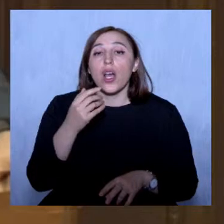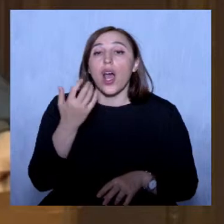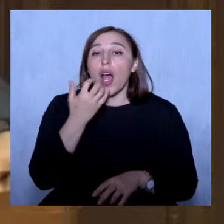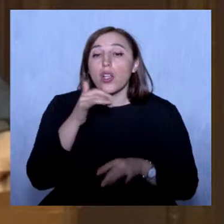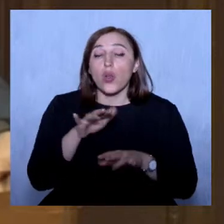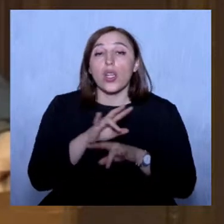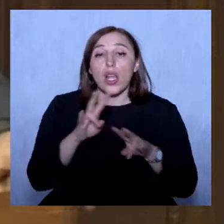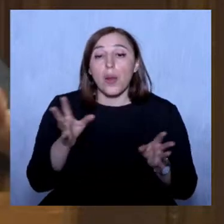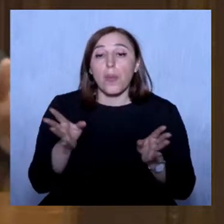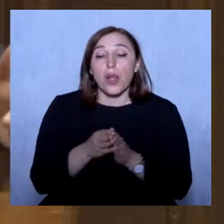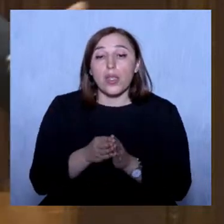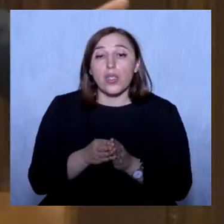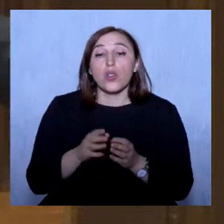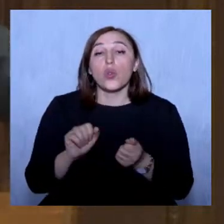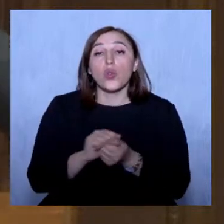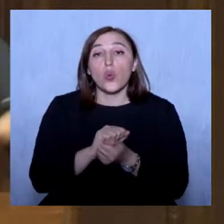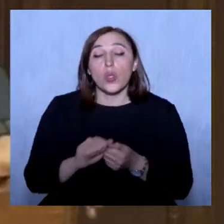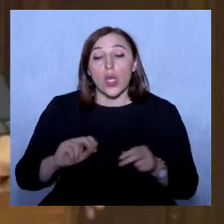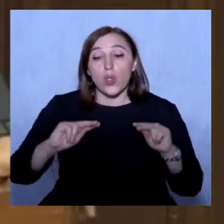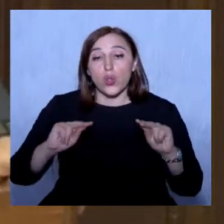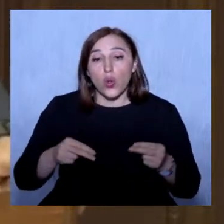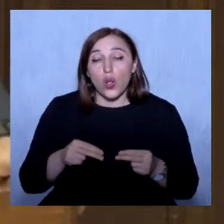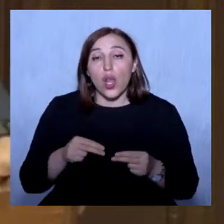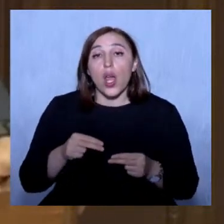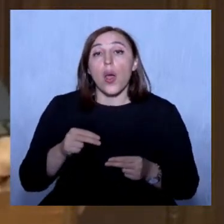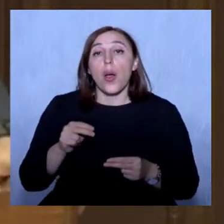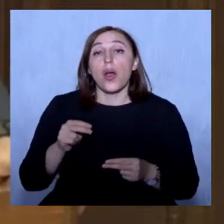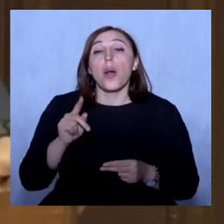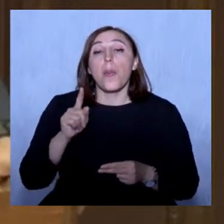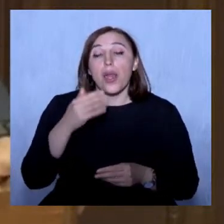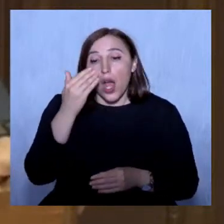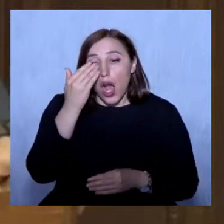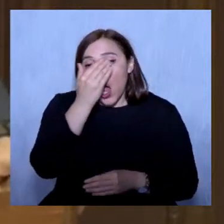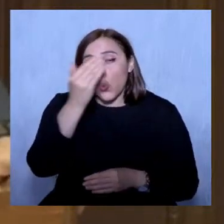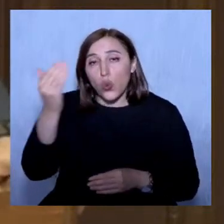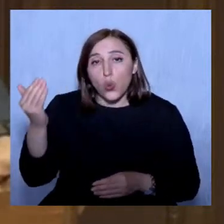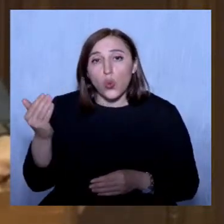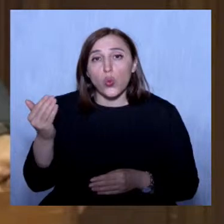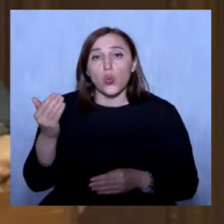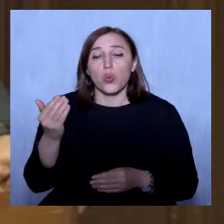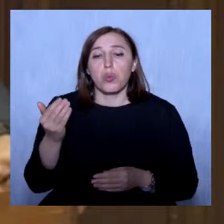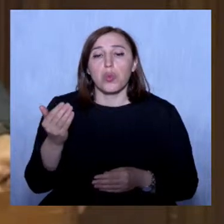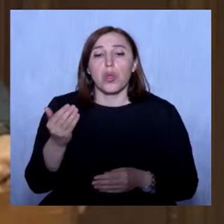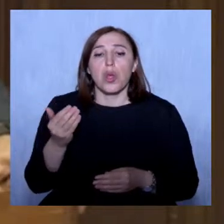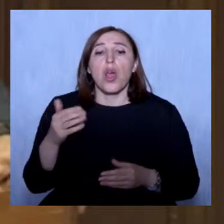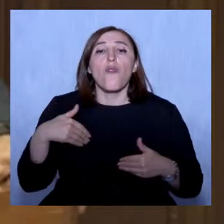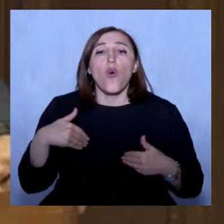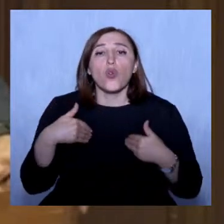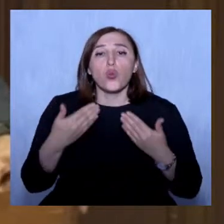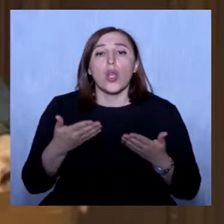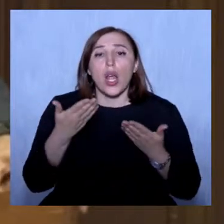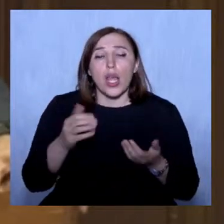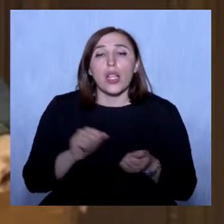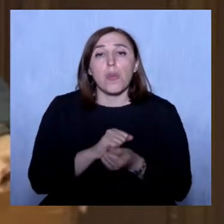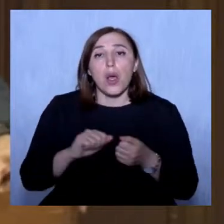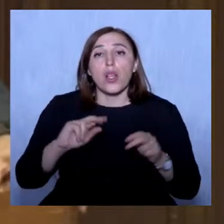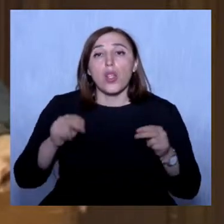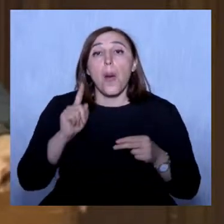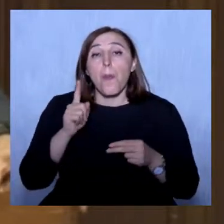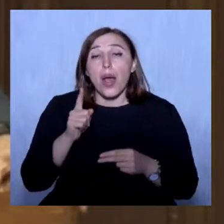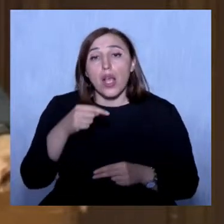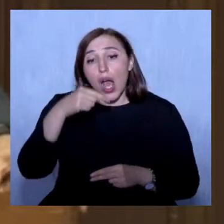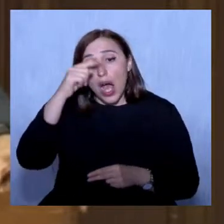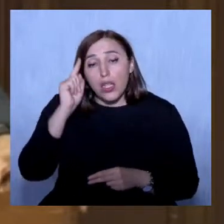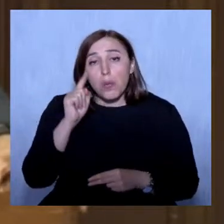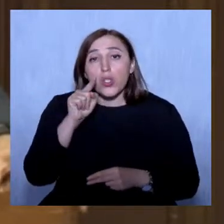թրապարակվելա, որը մեր հանրության կողմից լայնորեն ողջումվել է, ընդումվել է բայց ադրբեջանը